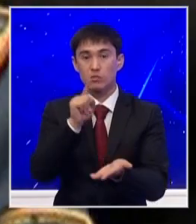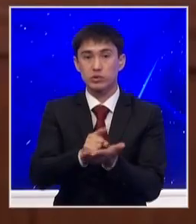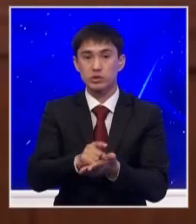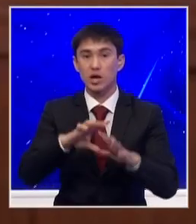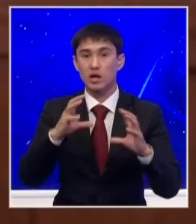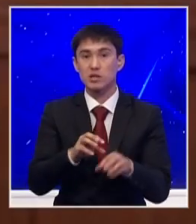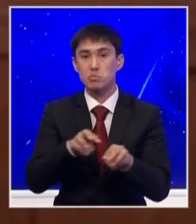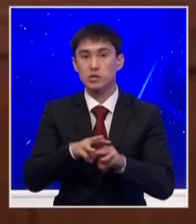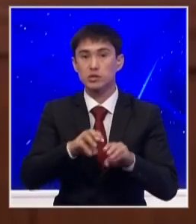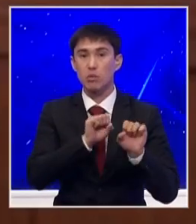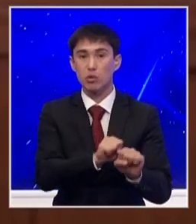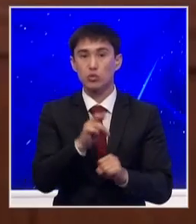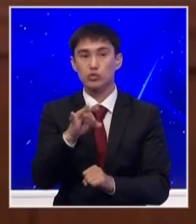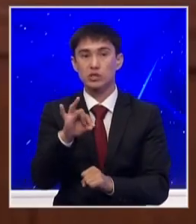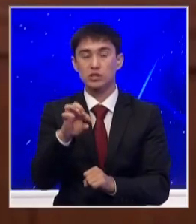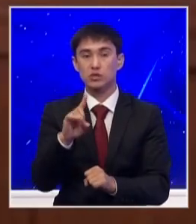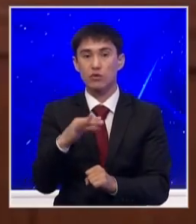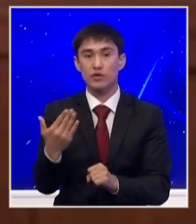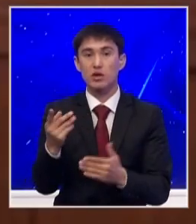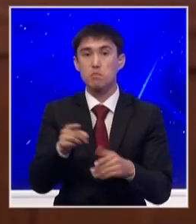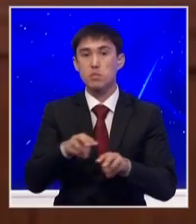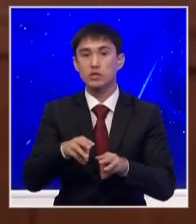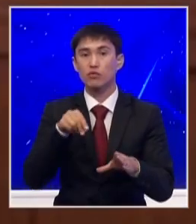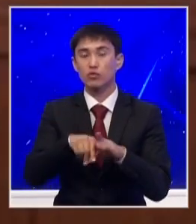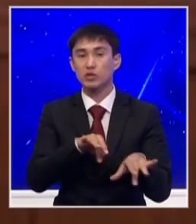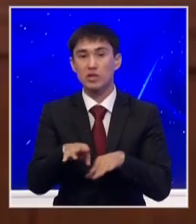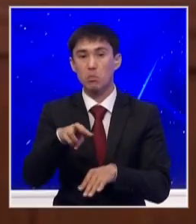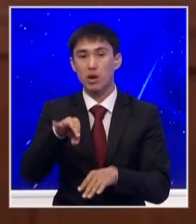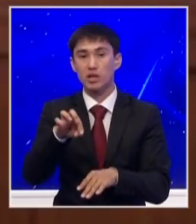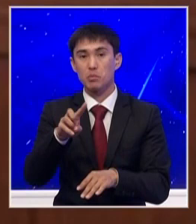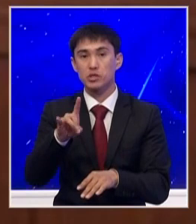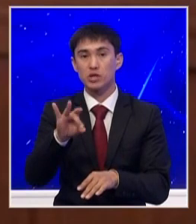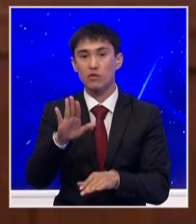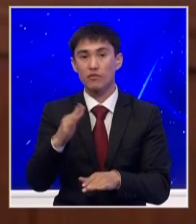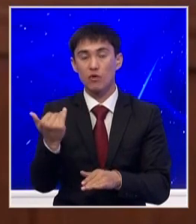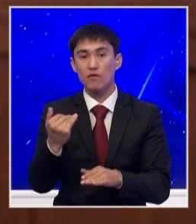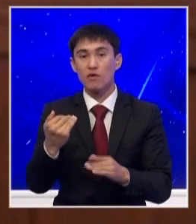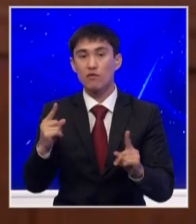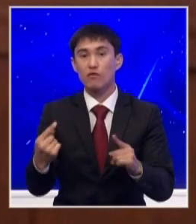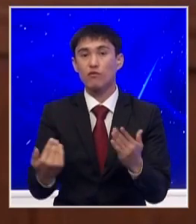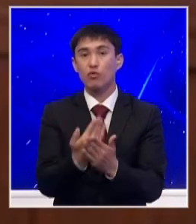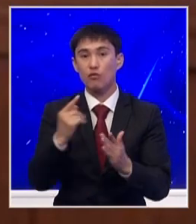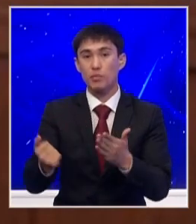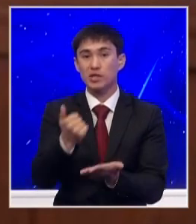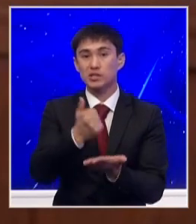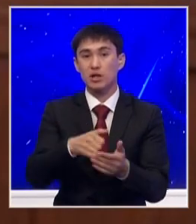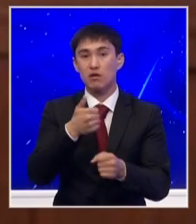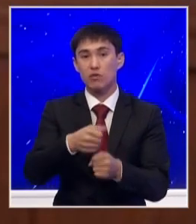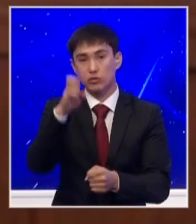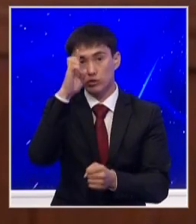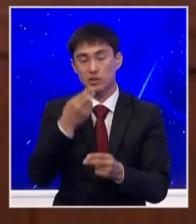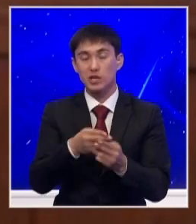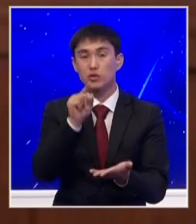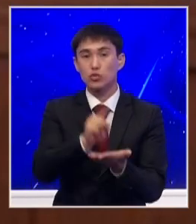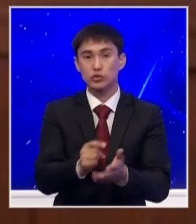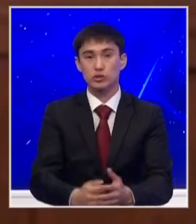сохранили министр обороны Руслан Жаксылыков и министр внутренних дел Марат Ахмеджанов. Вновь переназначен главой государства на